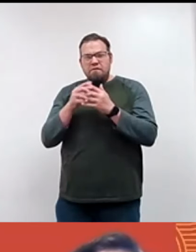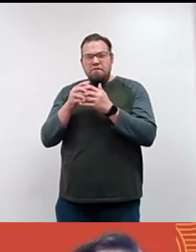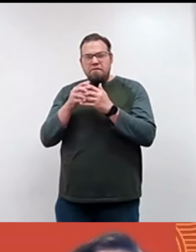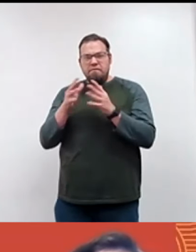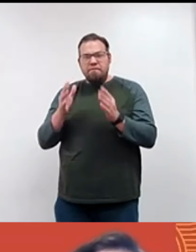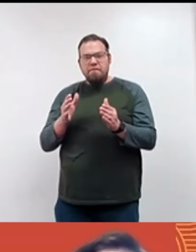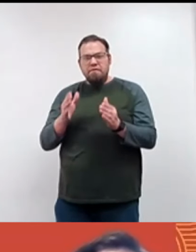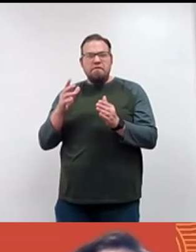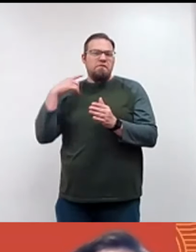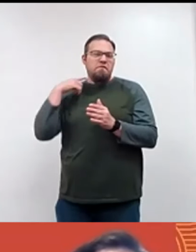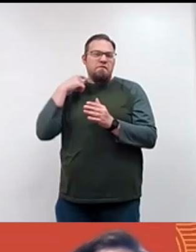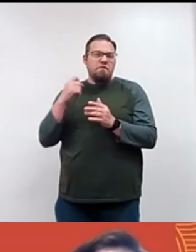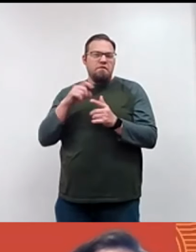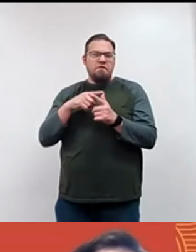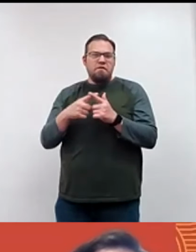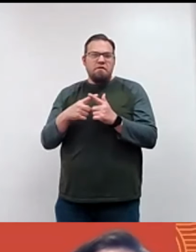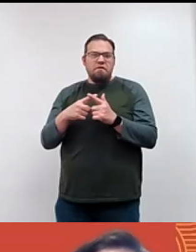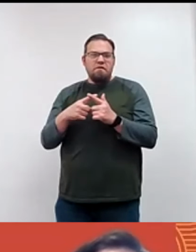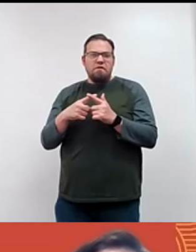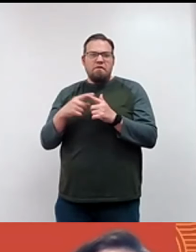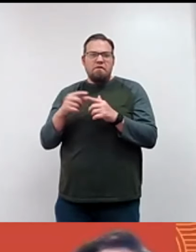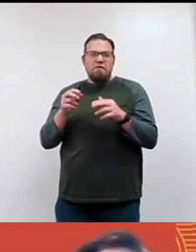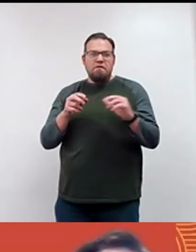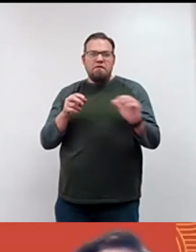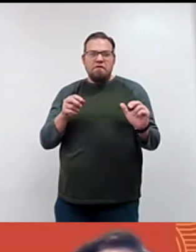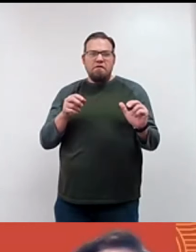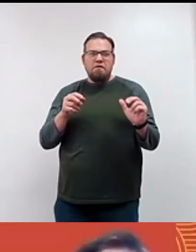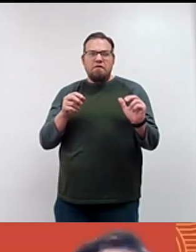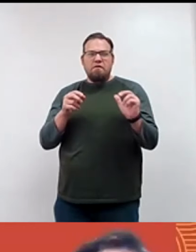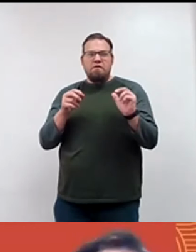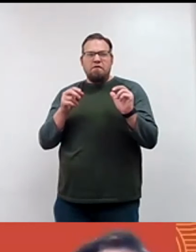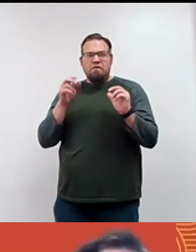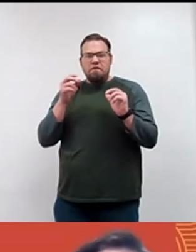عذرا لذلك الخلل الفني.